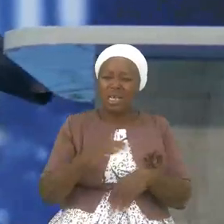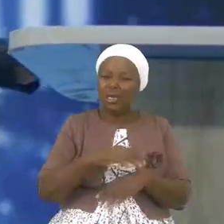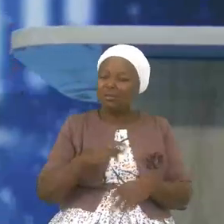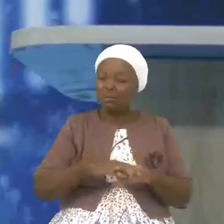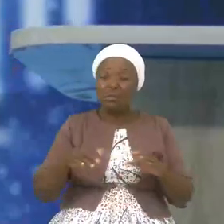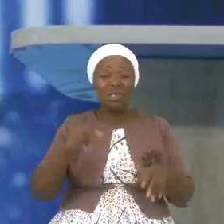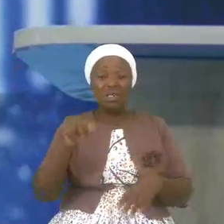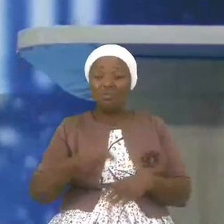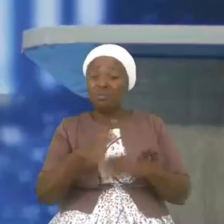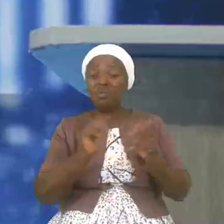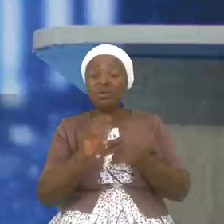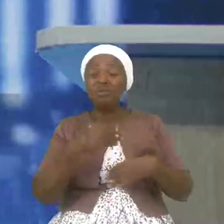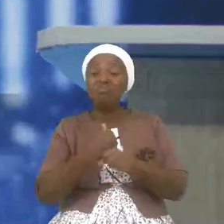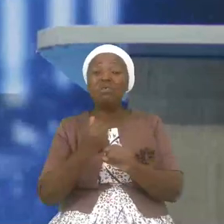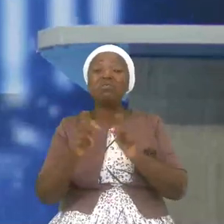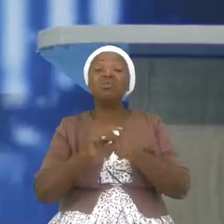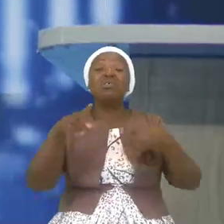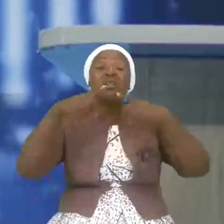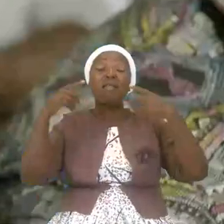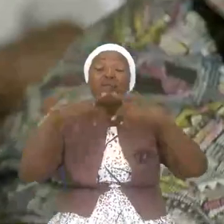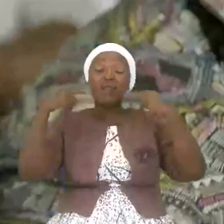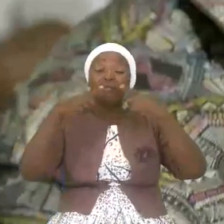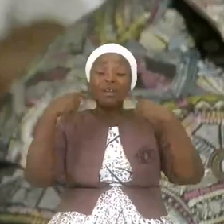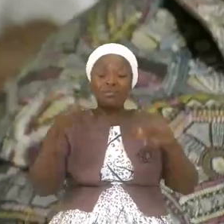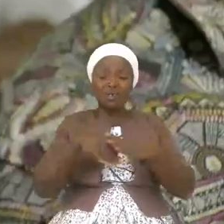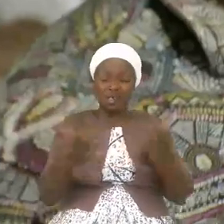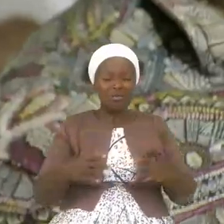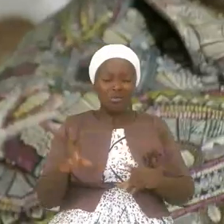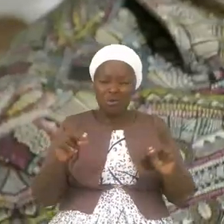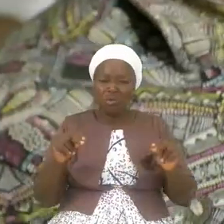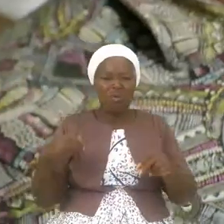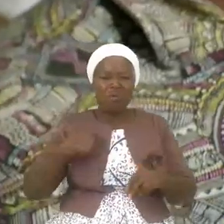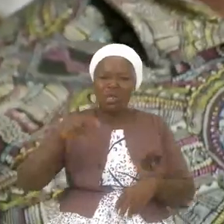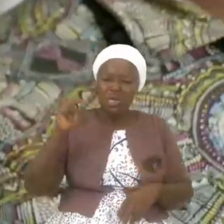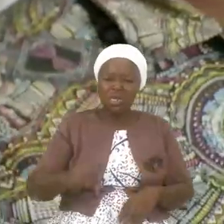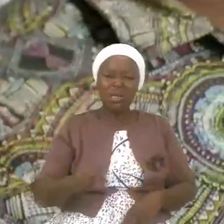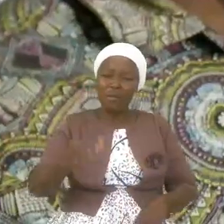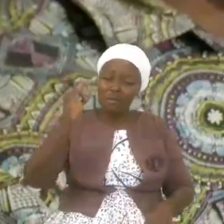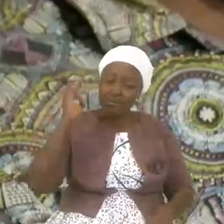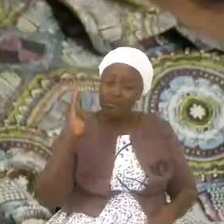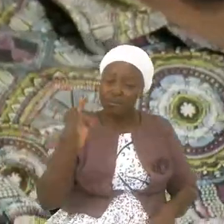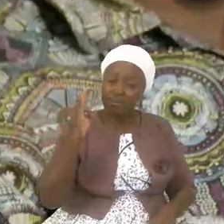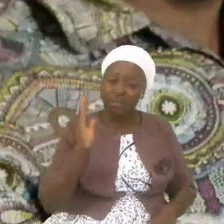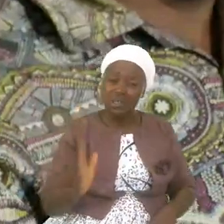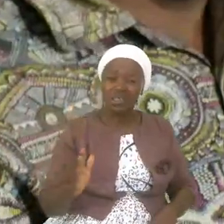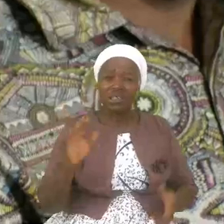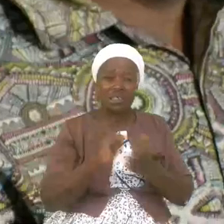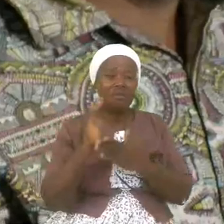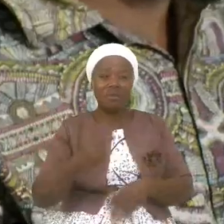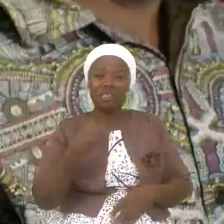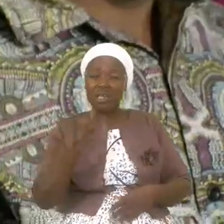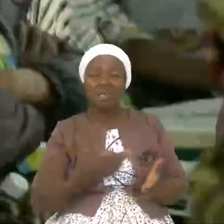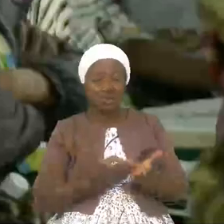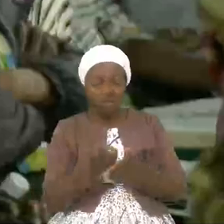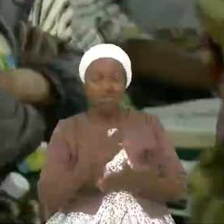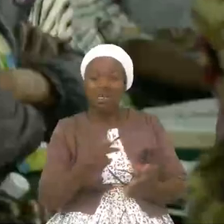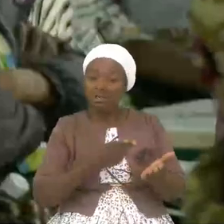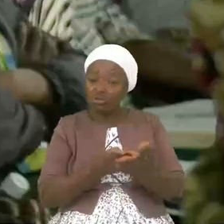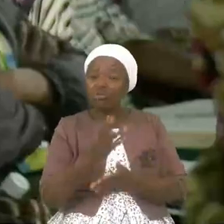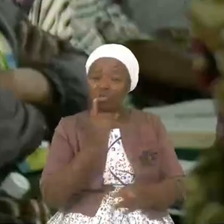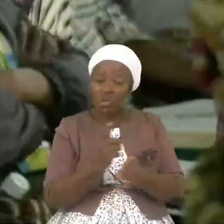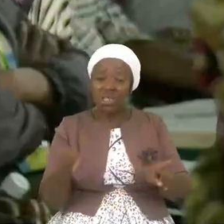pupitre. Nous avons besoin des prédicateurs, des interprètes, des évangélistes qui vont dire la vérité. Et la